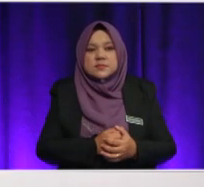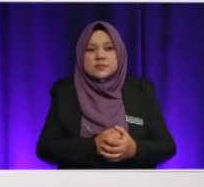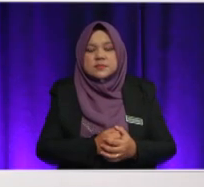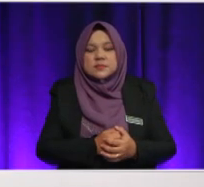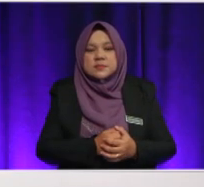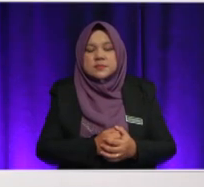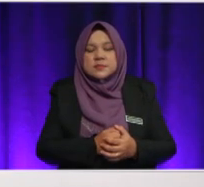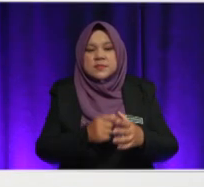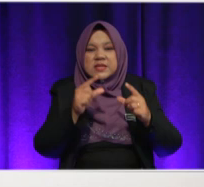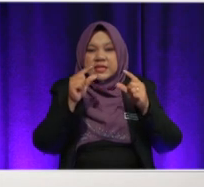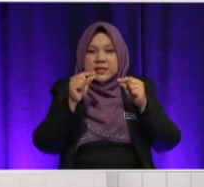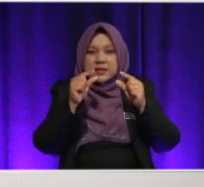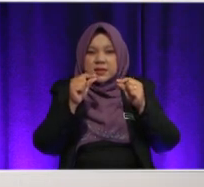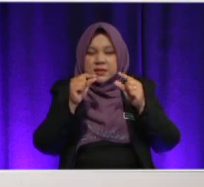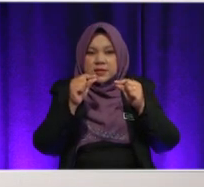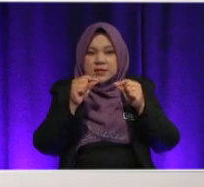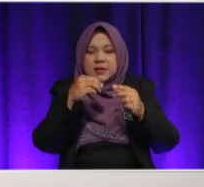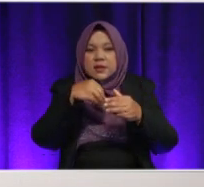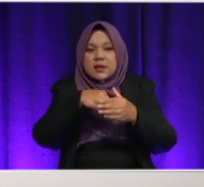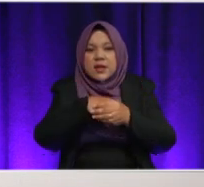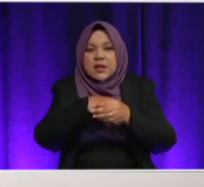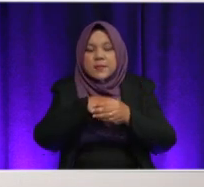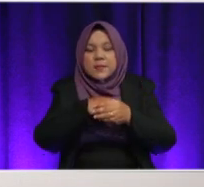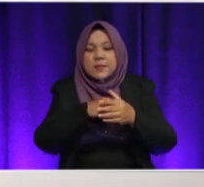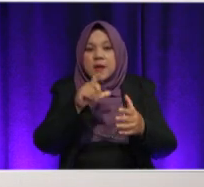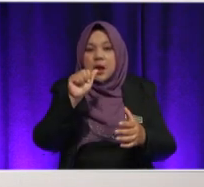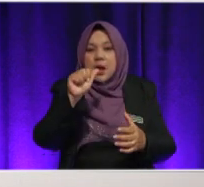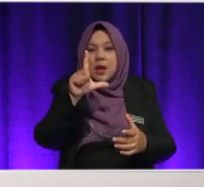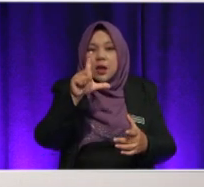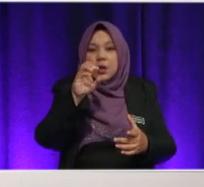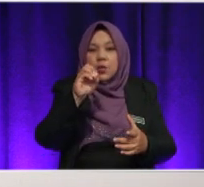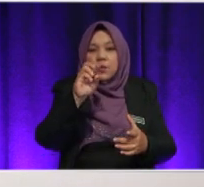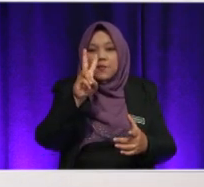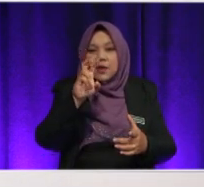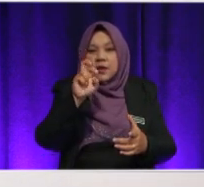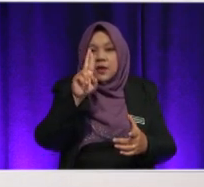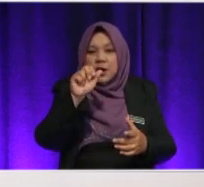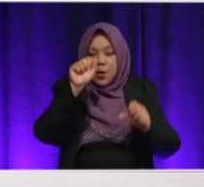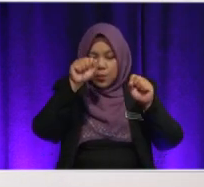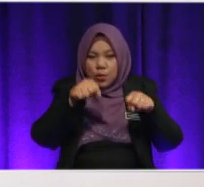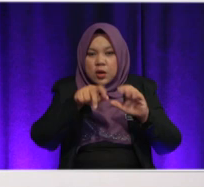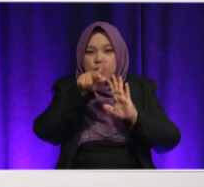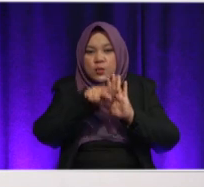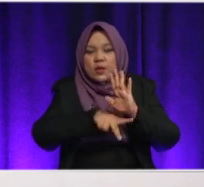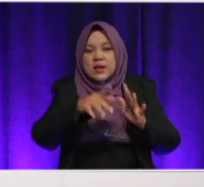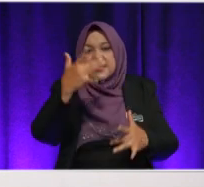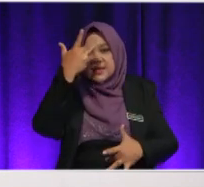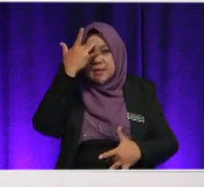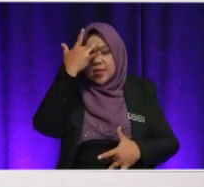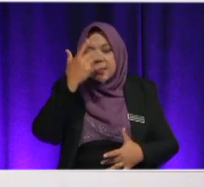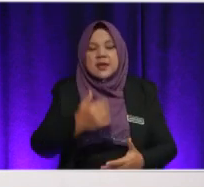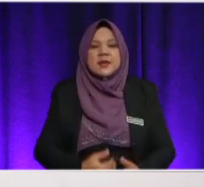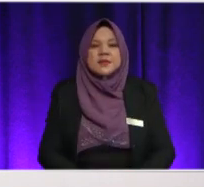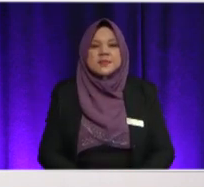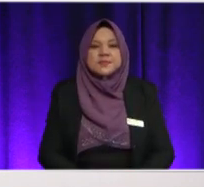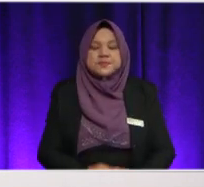itu dapat menyejukkan kesakitan yang adil pada kulit akibat selera matahari betul Mari kita lihat betul